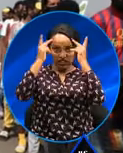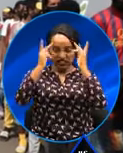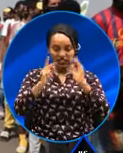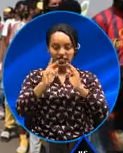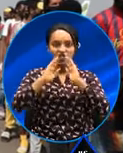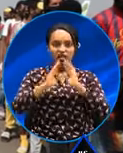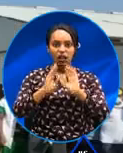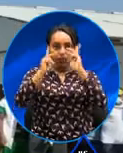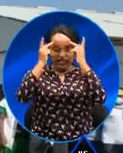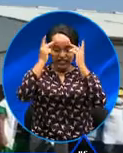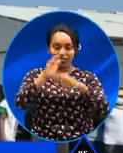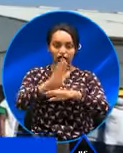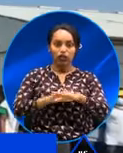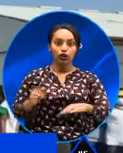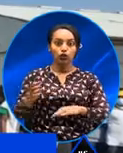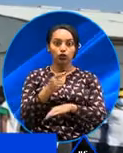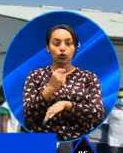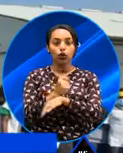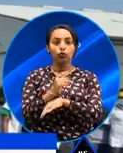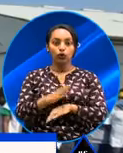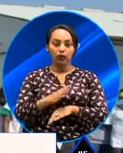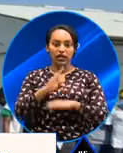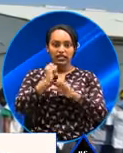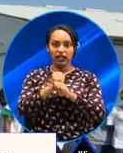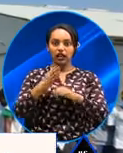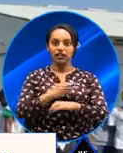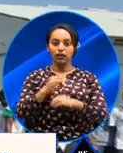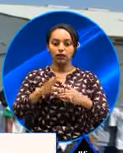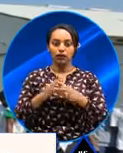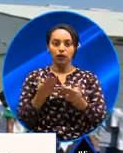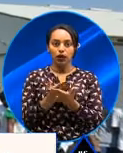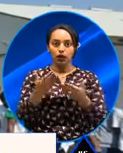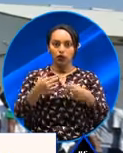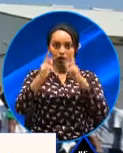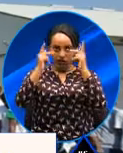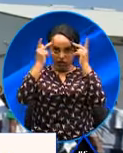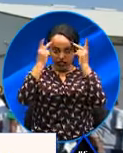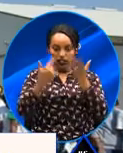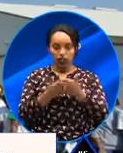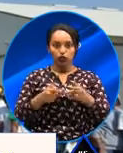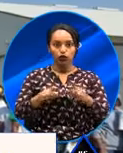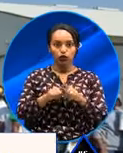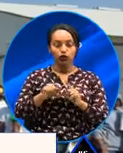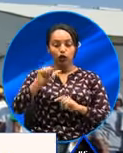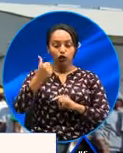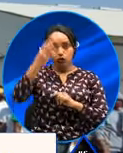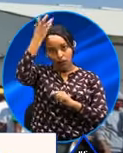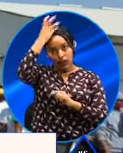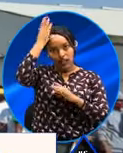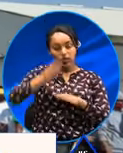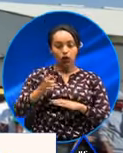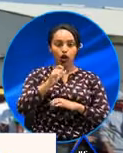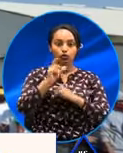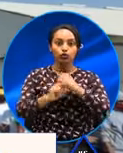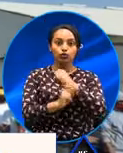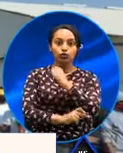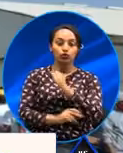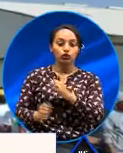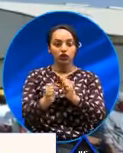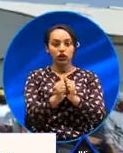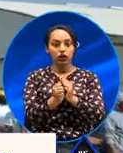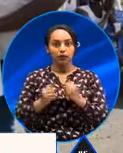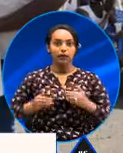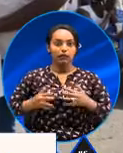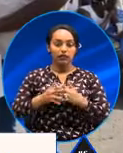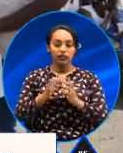ሚኒስቴር ለሰላም ሚኒስቴር ተጠሪ ከሆኑ ተቋማት ከሰራተኛና ማህበራዊ ጉዳይ ሚኒስቴር እንዲሁም ከሌሎች መንግስታዊ ካልሆኑ ድርጅቶች ጋር